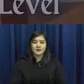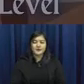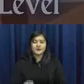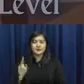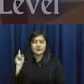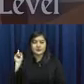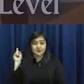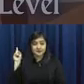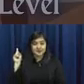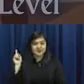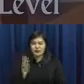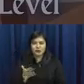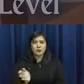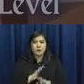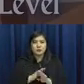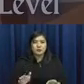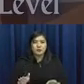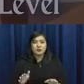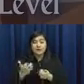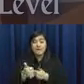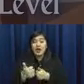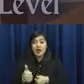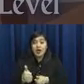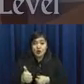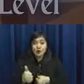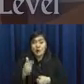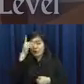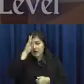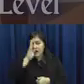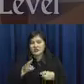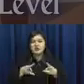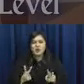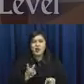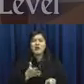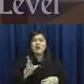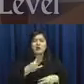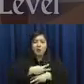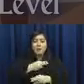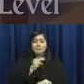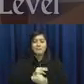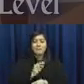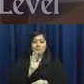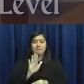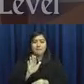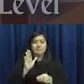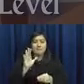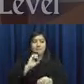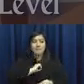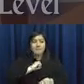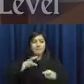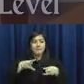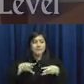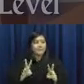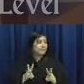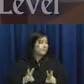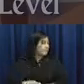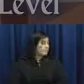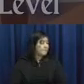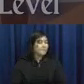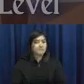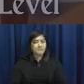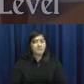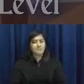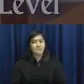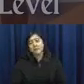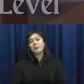1. Kumbaga, gumagawa tayo ng sarili nating equation. You see, hindi po may pwede mangyari yan. Na kaya ko po sinasabi